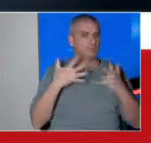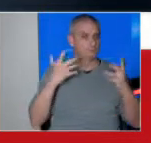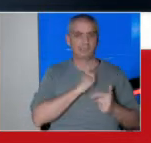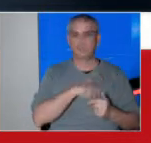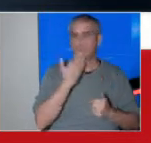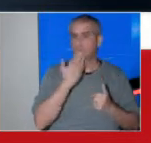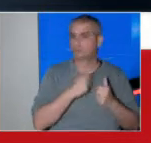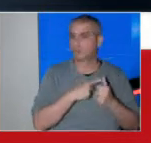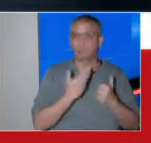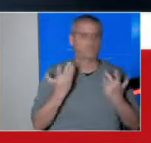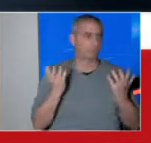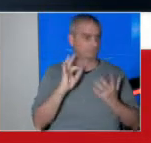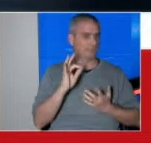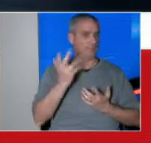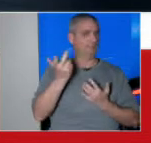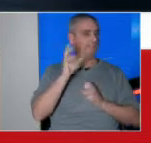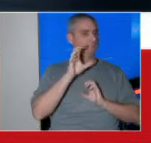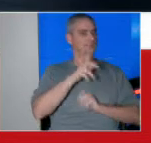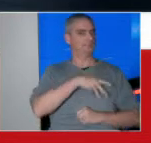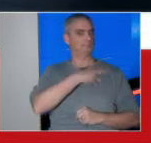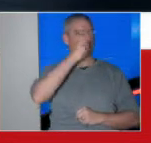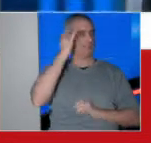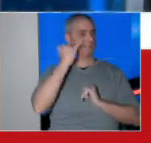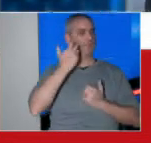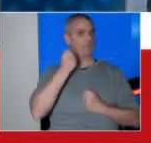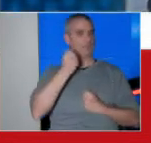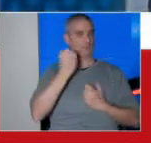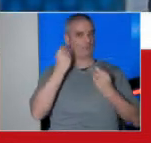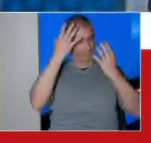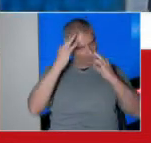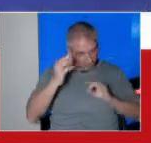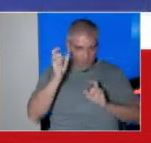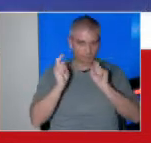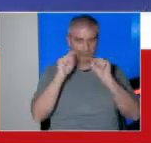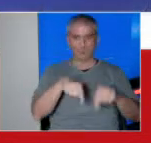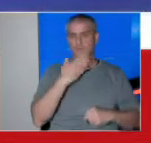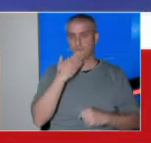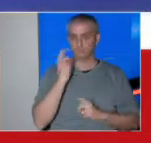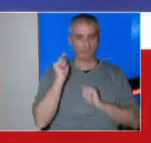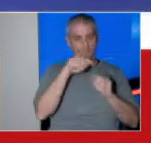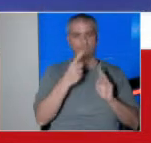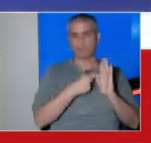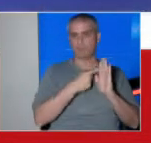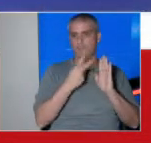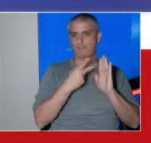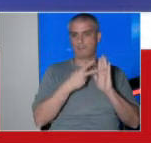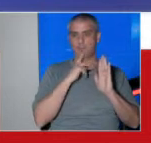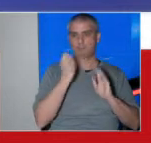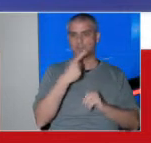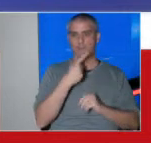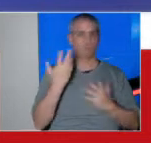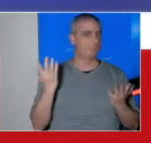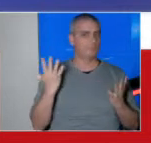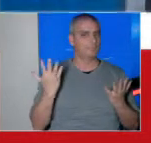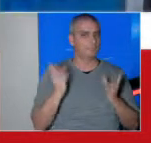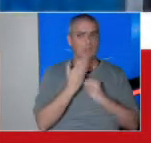עיריית ירושלים, אתה יודע, בכל זאת, ביתר ירושלים מביאה לה הרבה מאוד תיירות, הרבה מאוד אנשים שמגיעים לכאן לעיר ועולים פעם או פעמיים בשבוע,